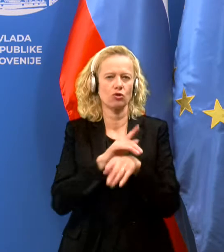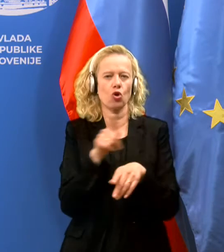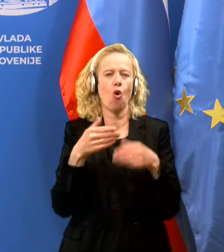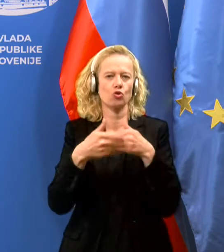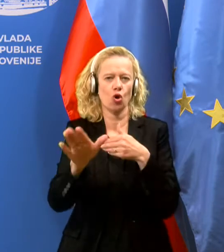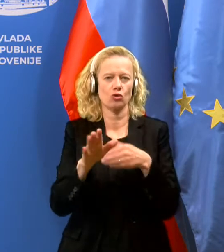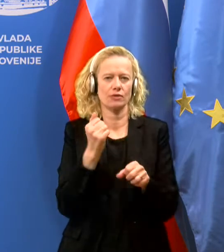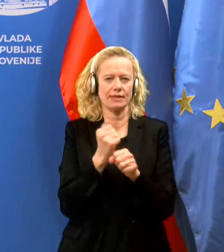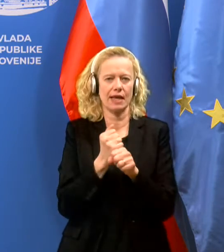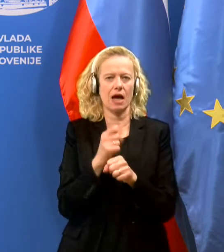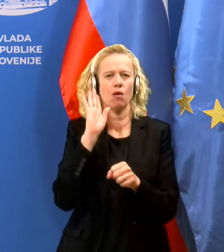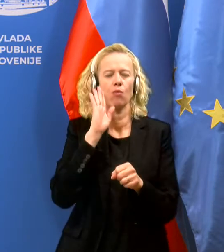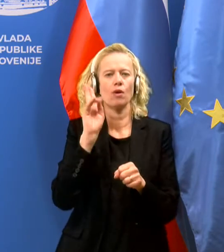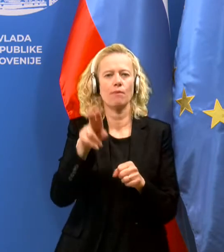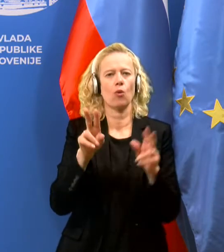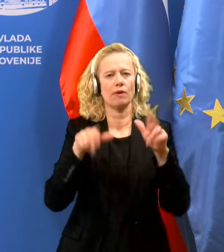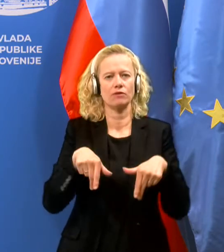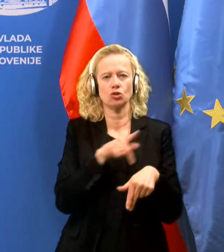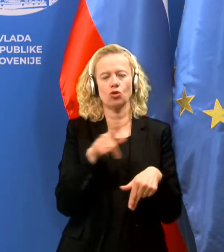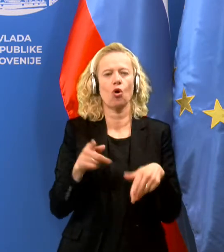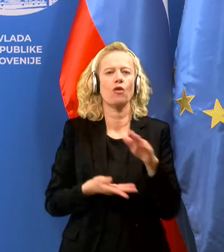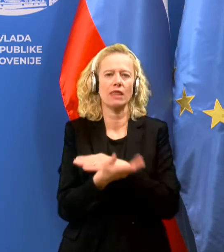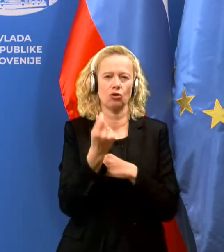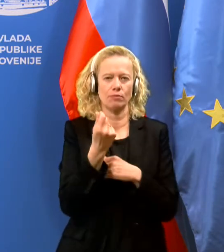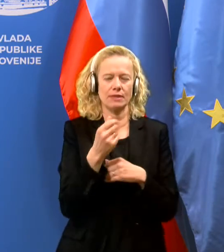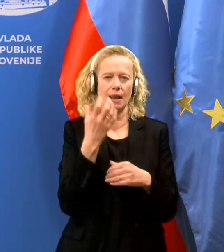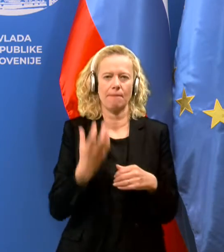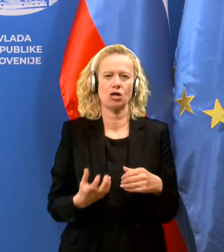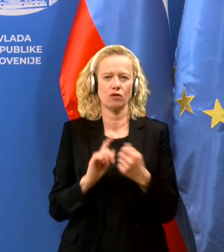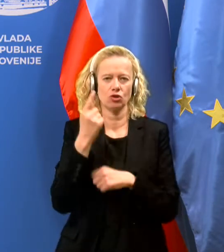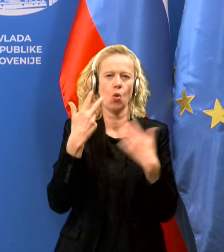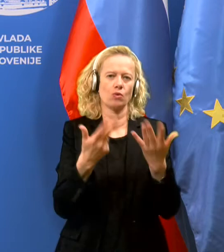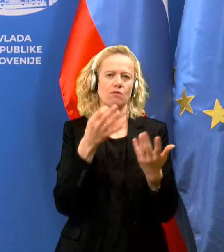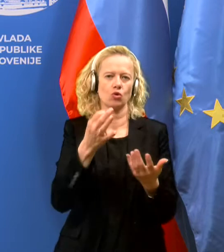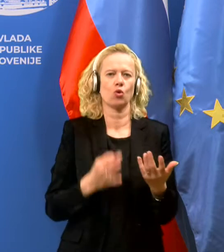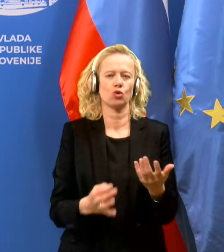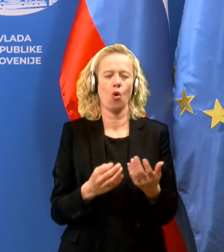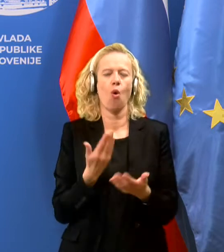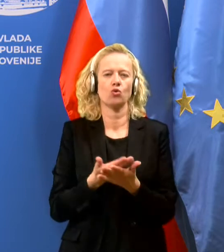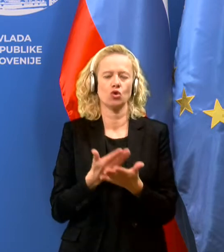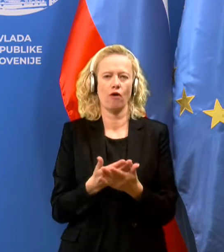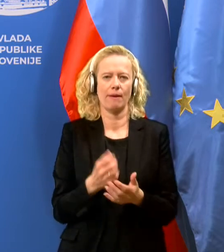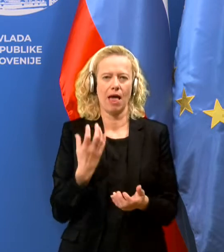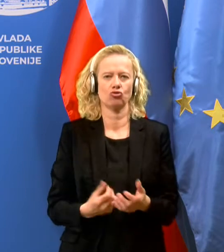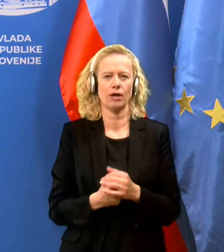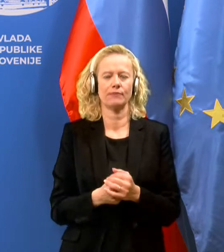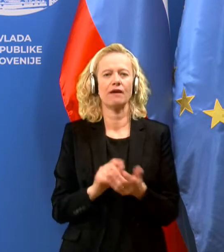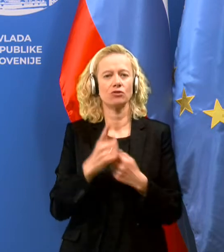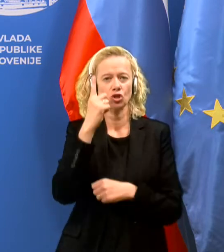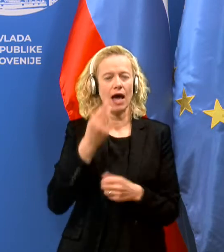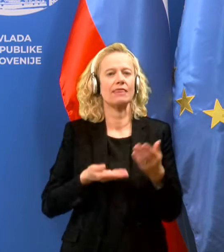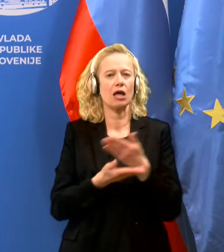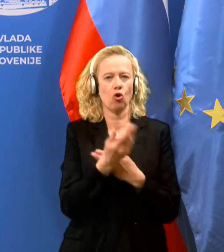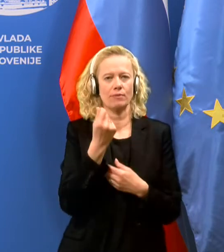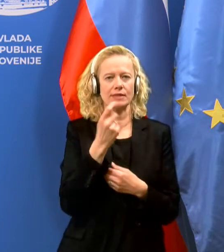odsotnosti z dela in bo imel pravico do nadomestila plače v višini 80% osnove. Višina